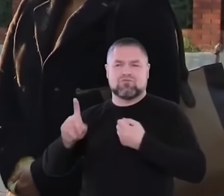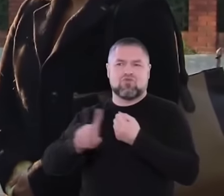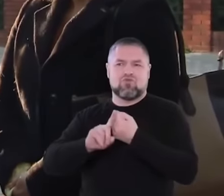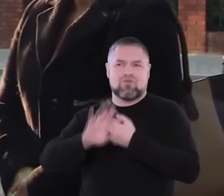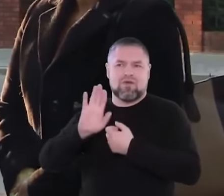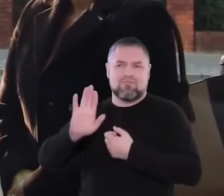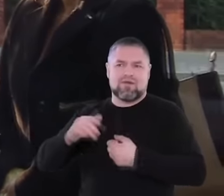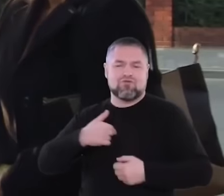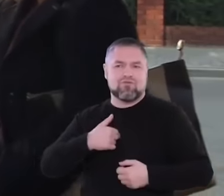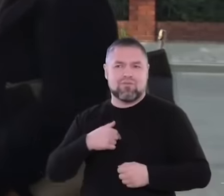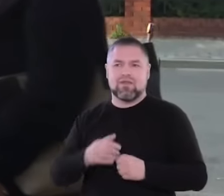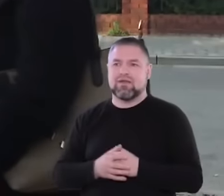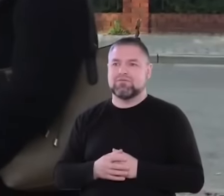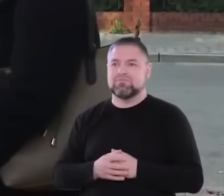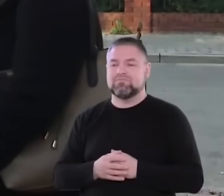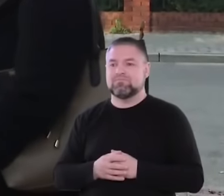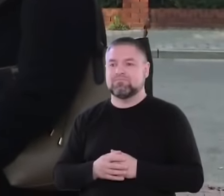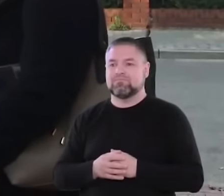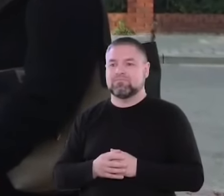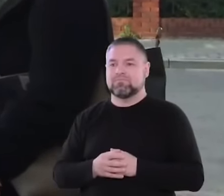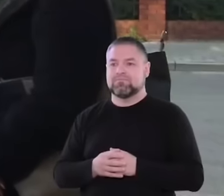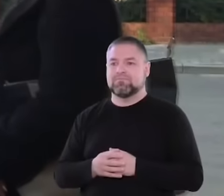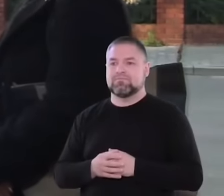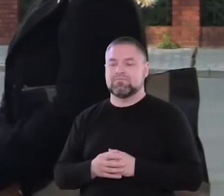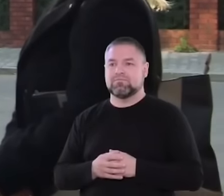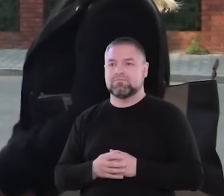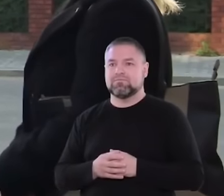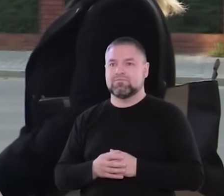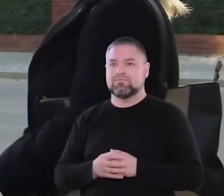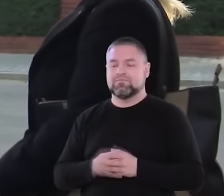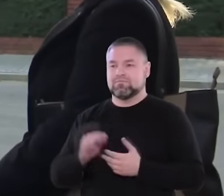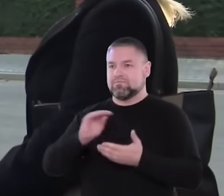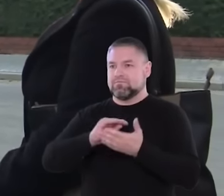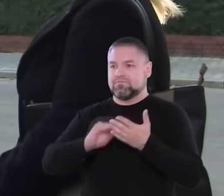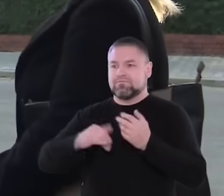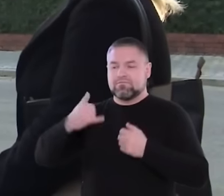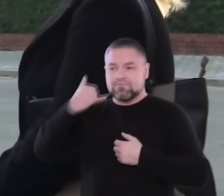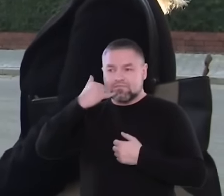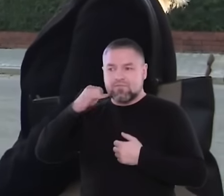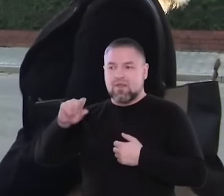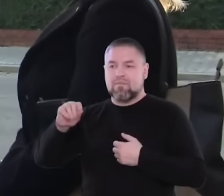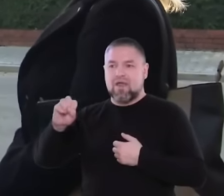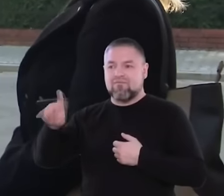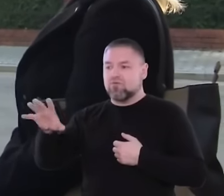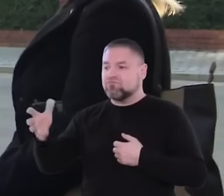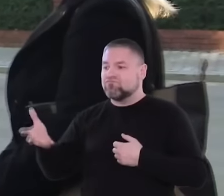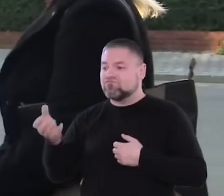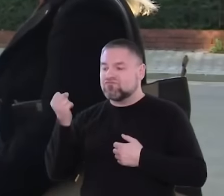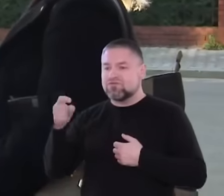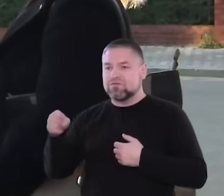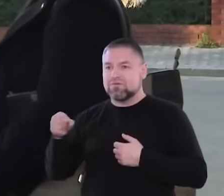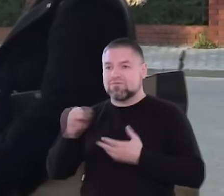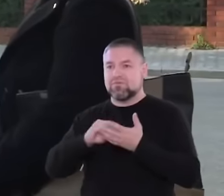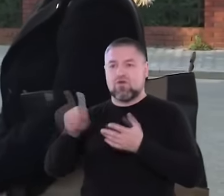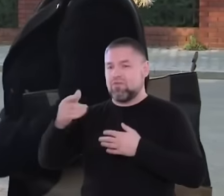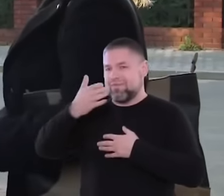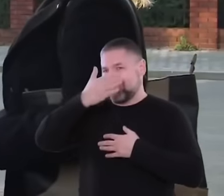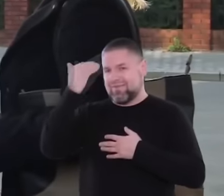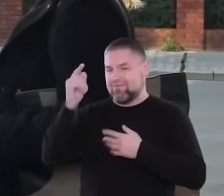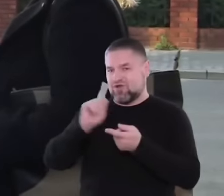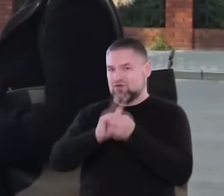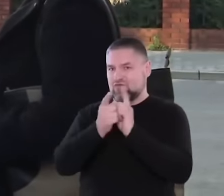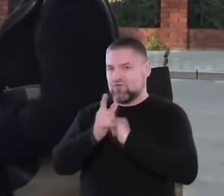numer? A, bo... spisałam z telefonu Pawła. Przepraszam, ale on o tym nie